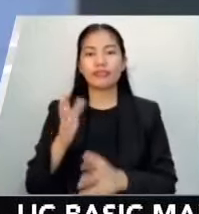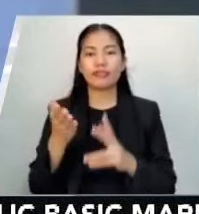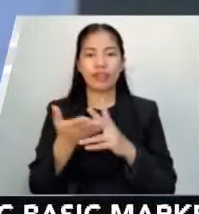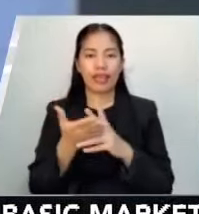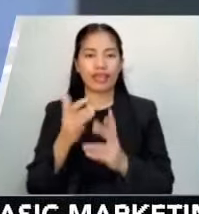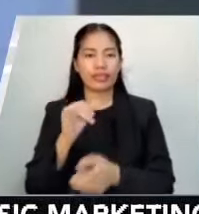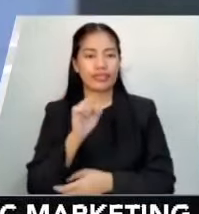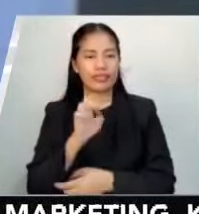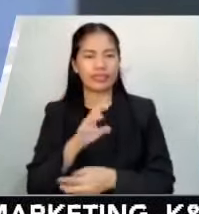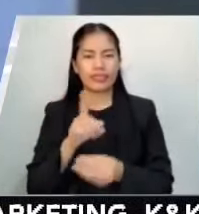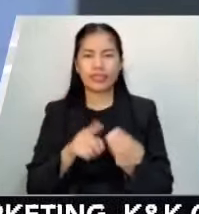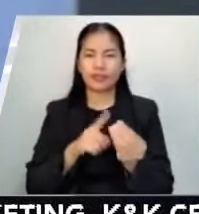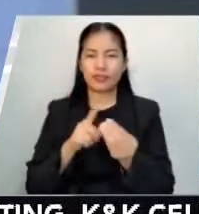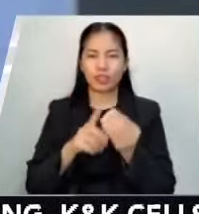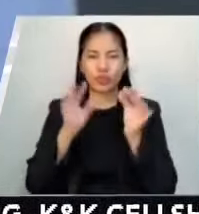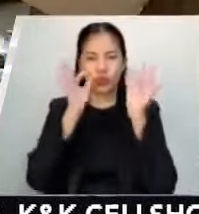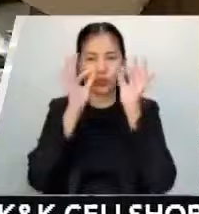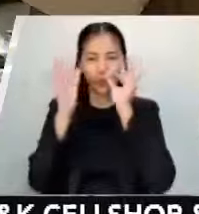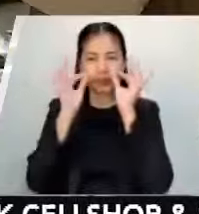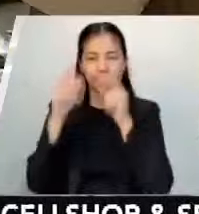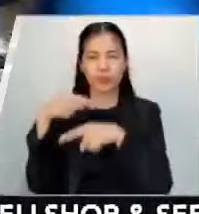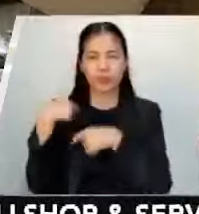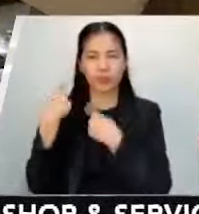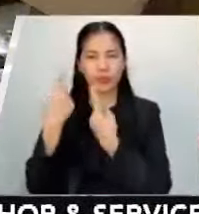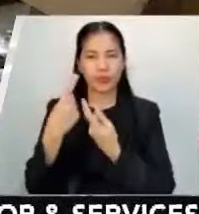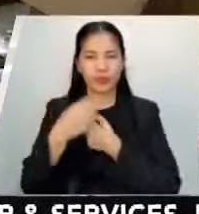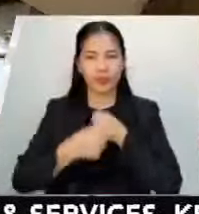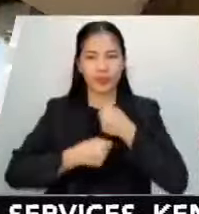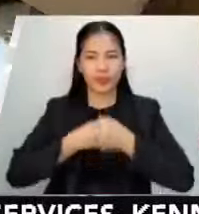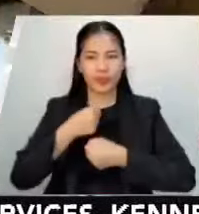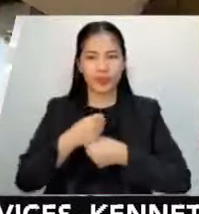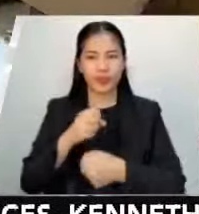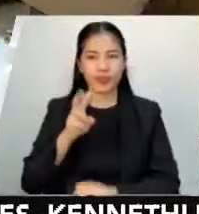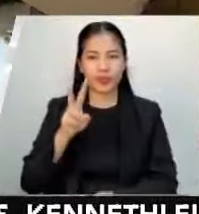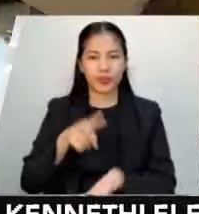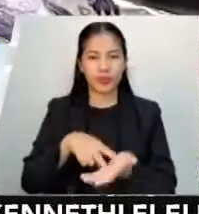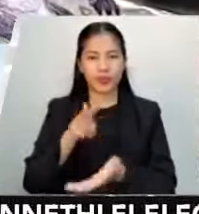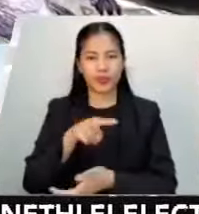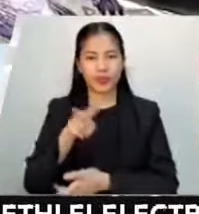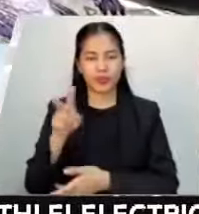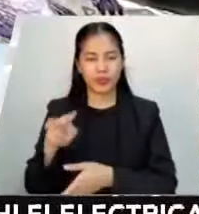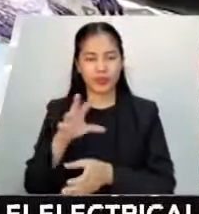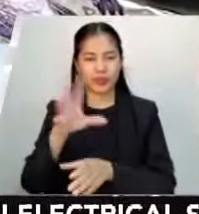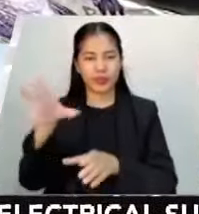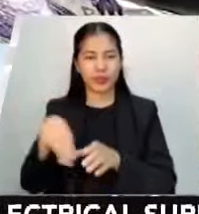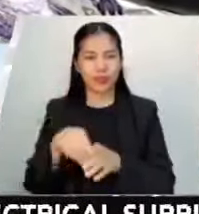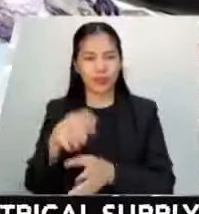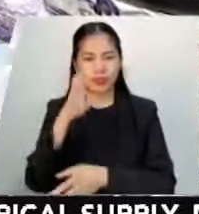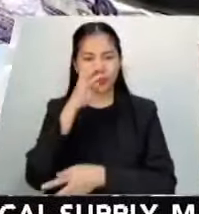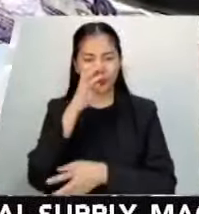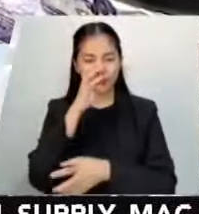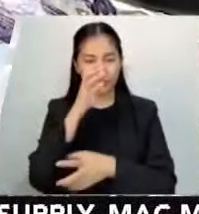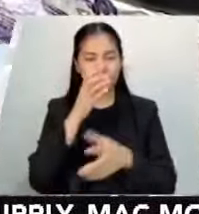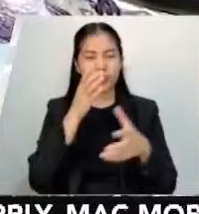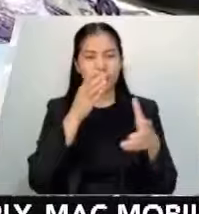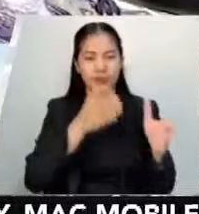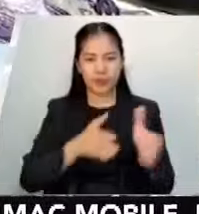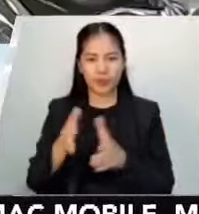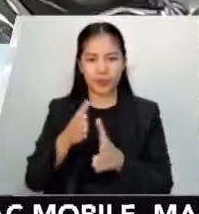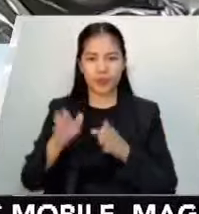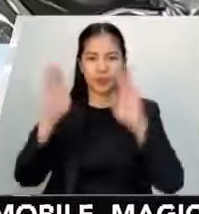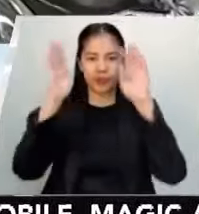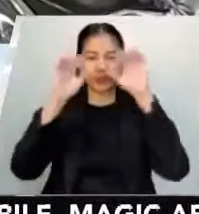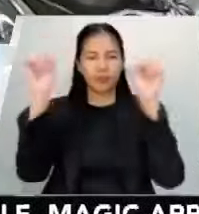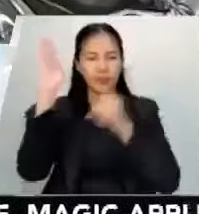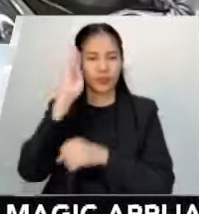mula 2022. Bahagi rin yan ng mas pinaigting na kampanya ng Administrasyong Marcos laban sa ilegal na droga.